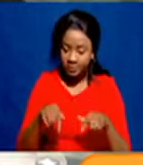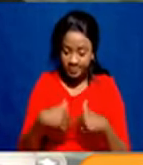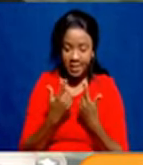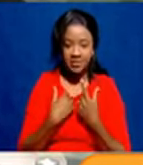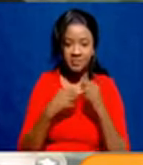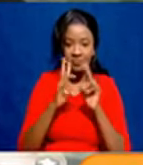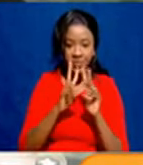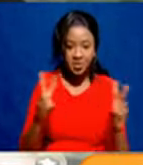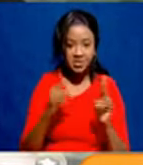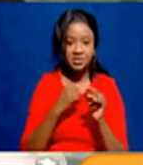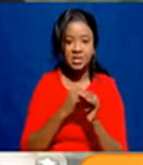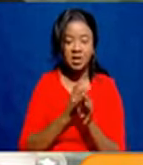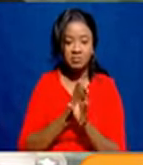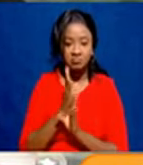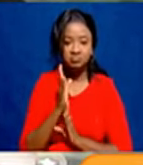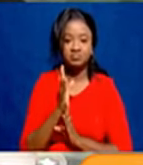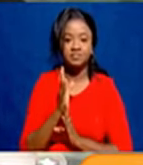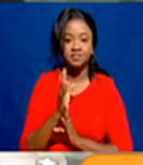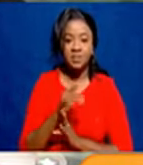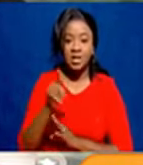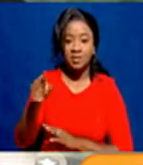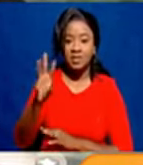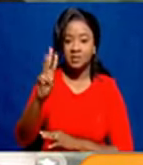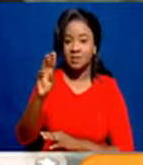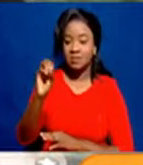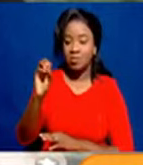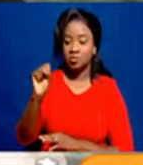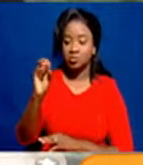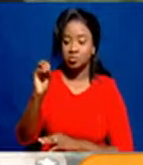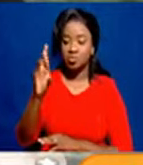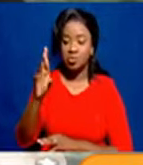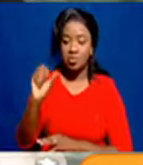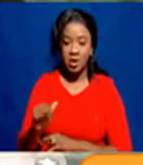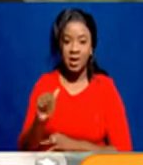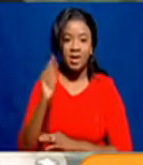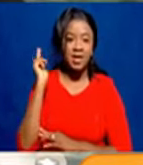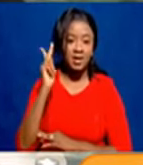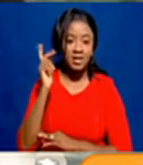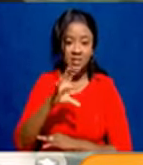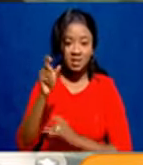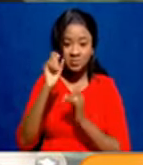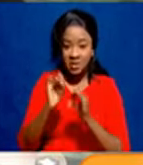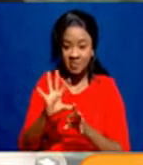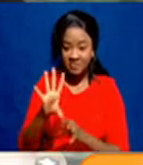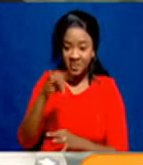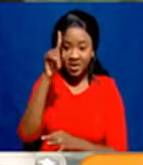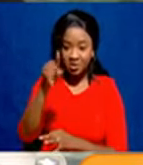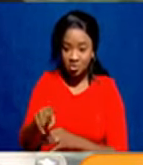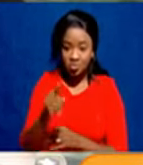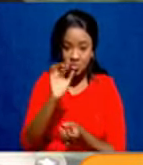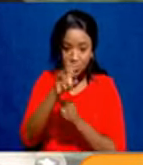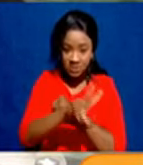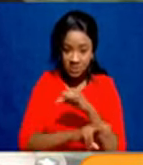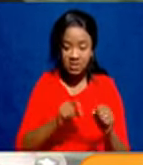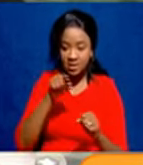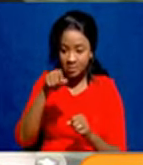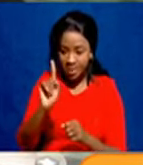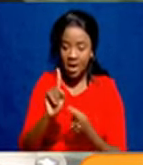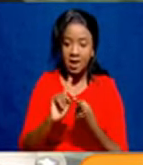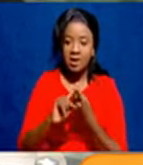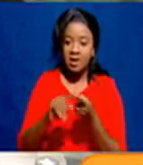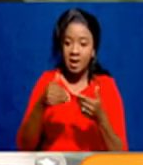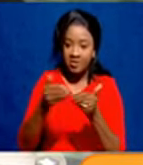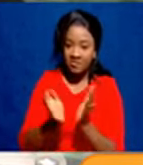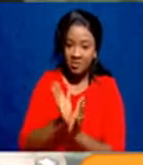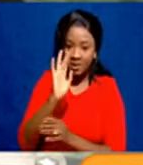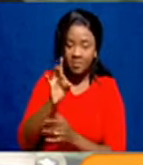nidhamu. Na katika kijiji cha Mosora, kaunti ya Kisii, ukipatikana kosa la wizi unafukuzwa pamoja na familia yako kupitia kikao